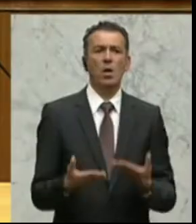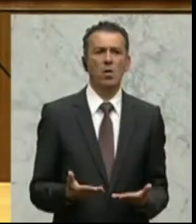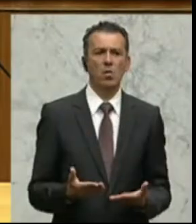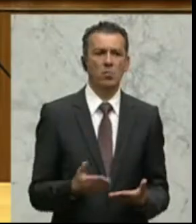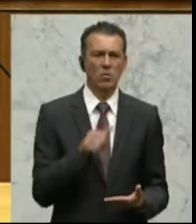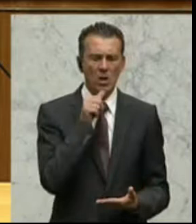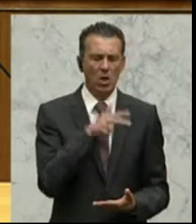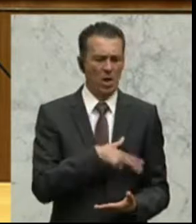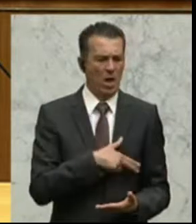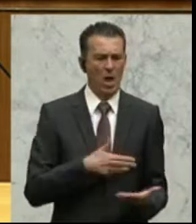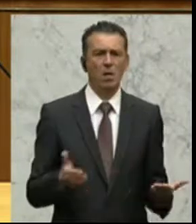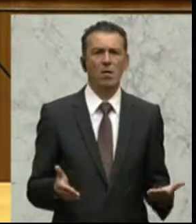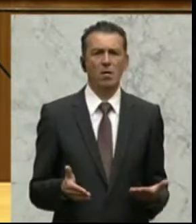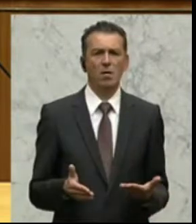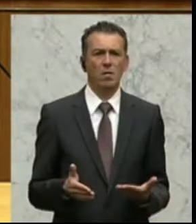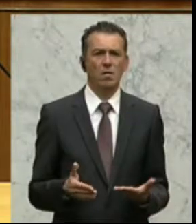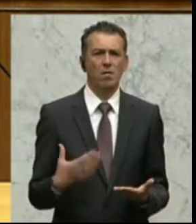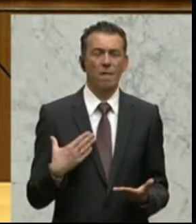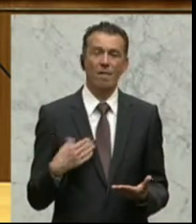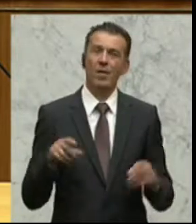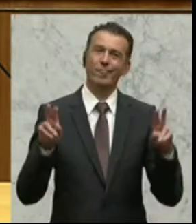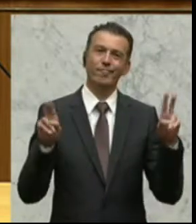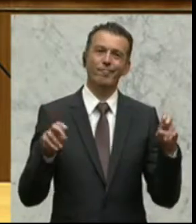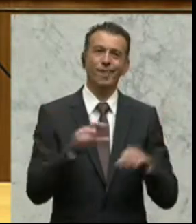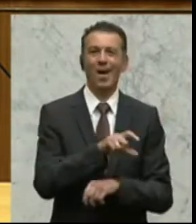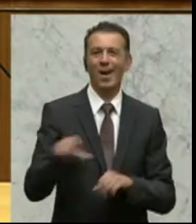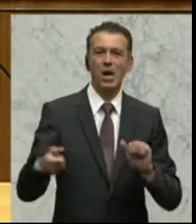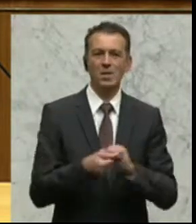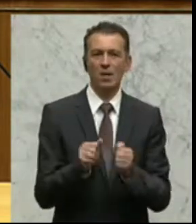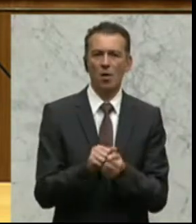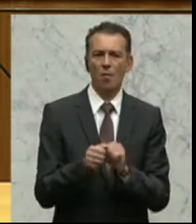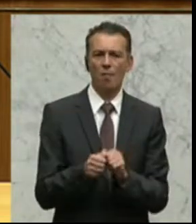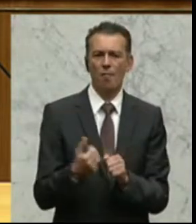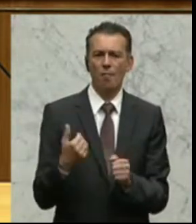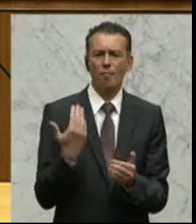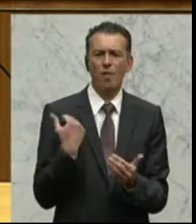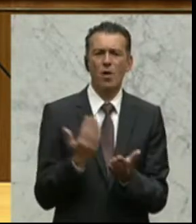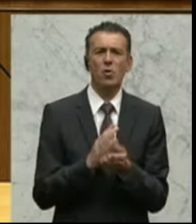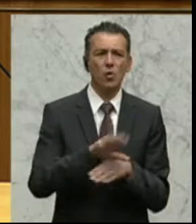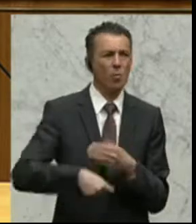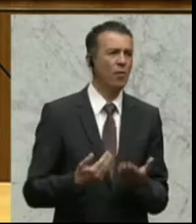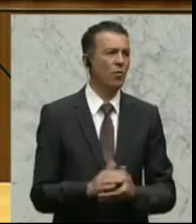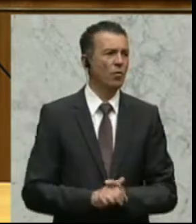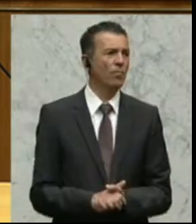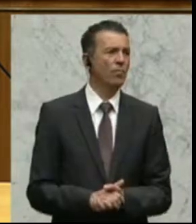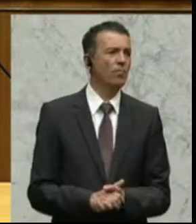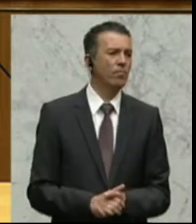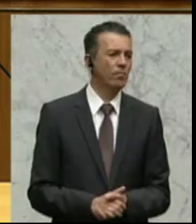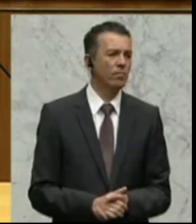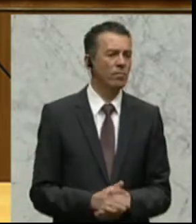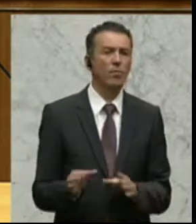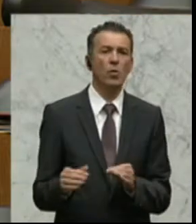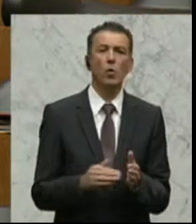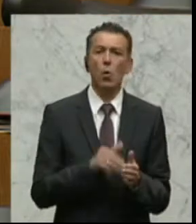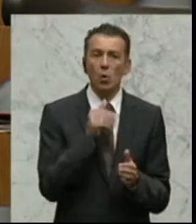und eigentlich wiederum der Klassenkampf, den wir eigentlich schon überwunden haben. Ja, das heißt noch lange nicht, dass gut ist. Dann sind wir doch die